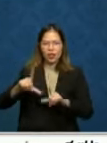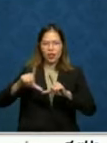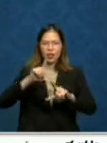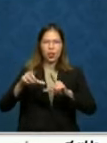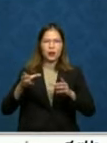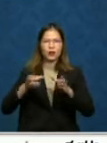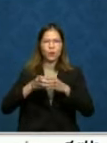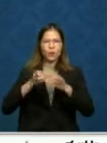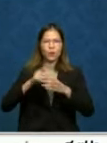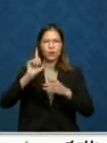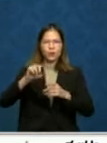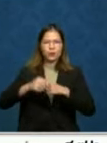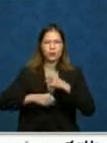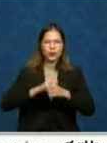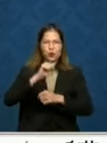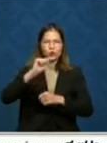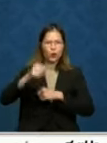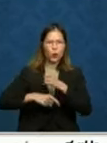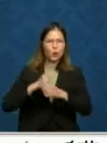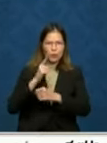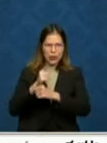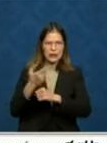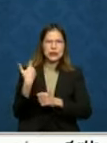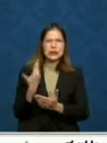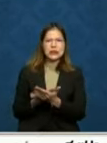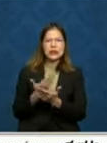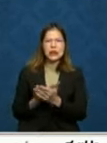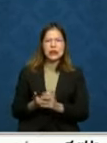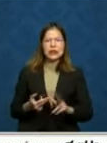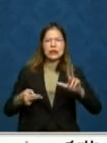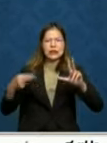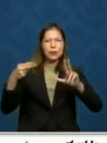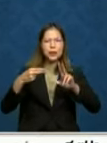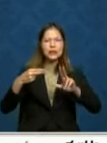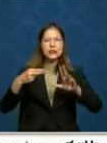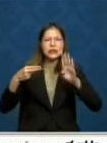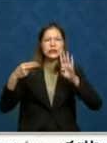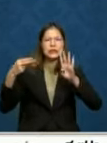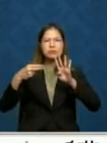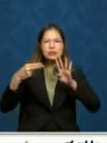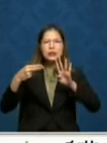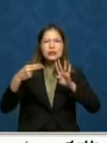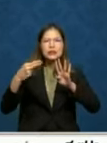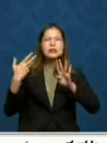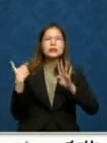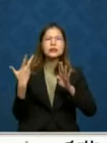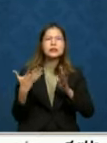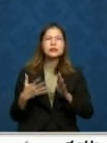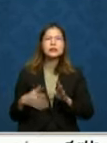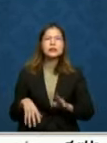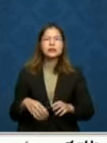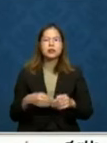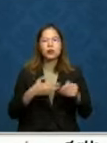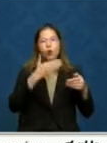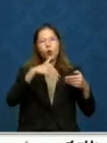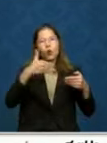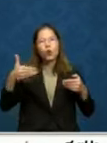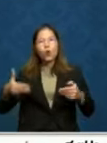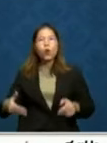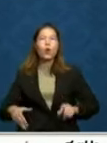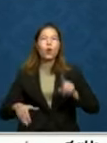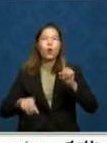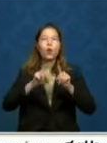อสอเดือนปีเดียวได้เงินบำนาญ 30,000 กว่า 40,000 รายไปตลอดเกือบแสนสรุป